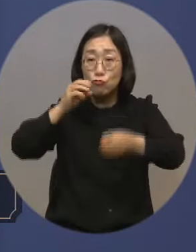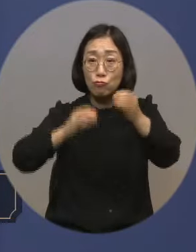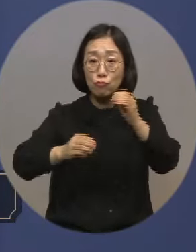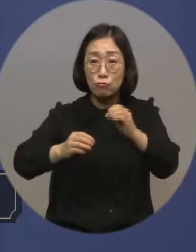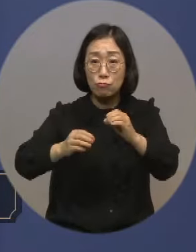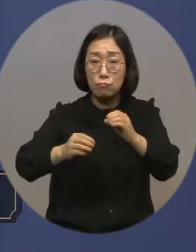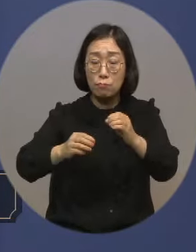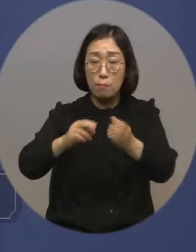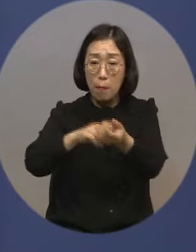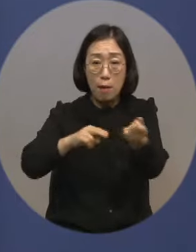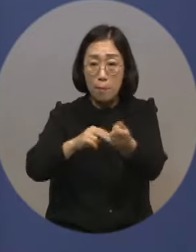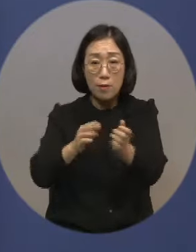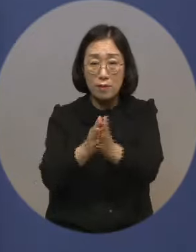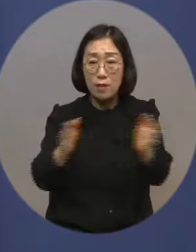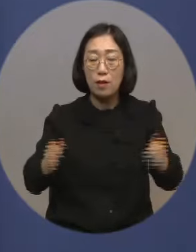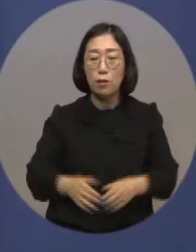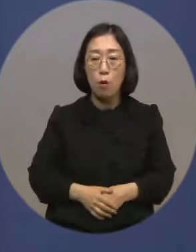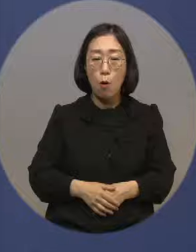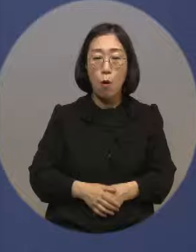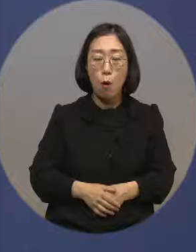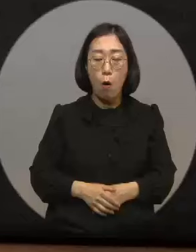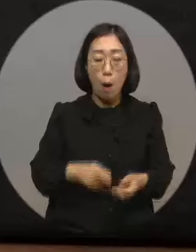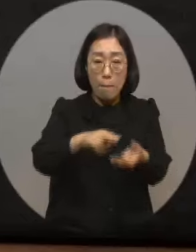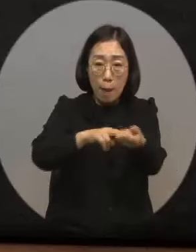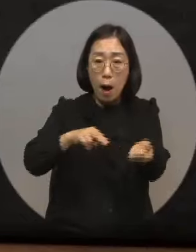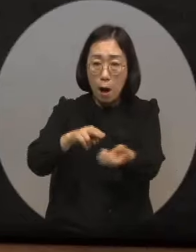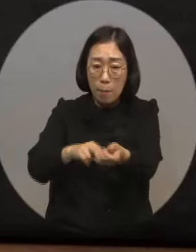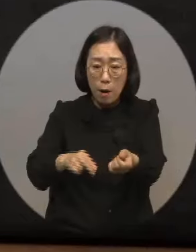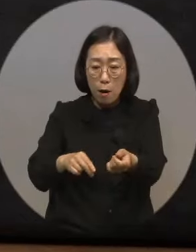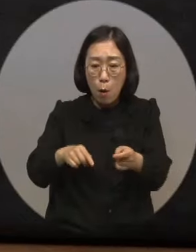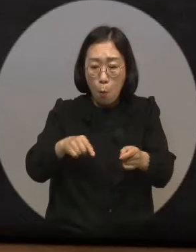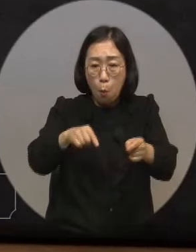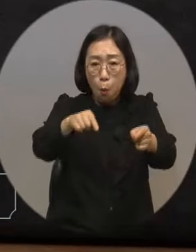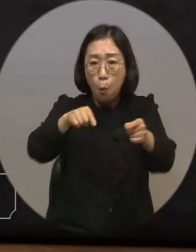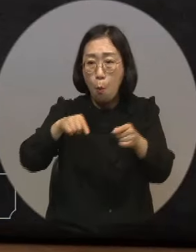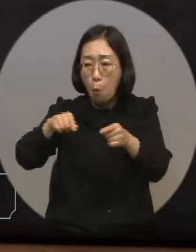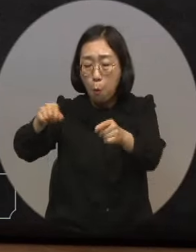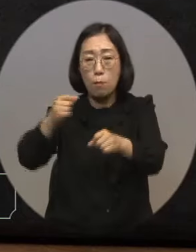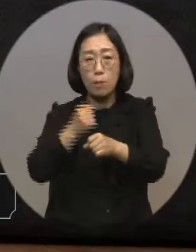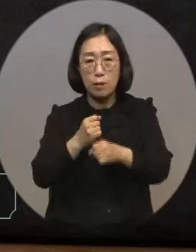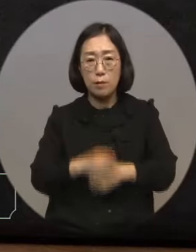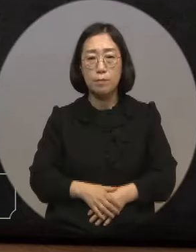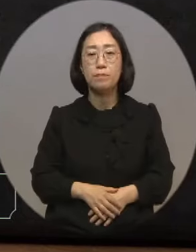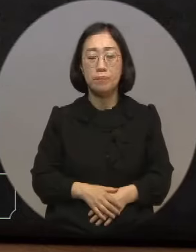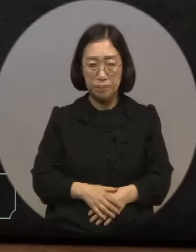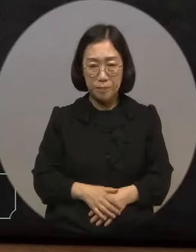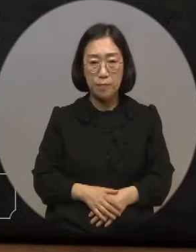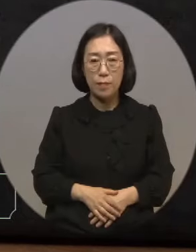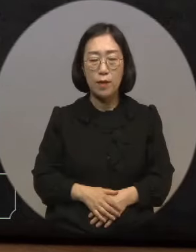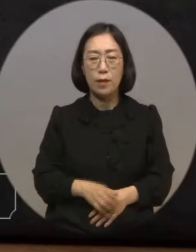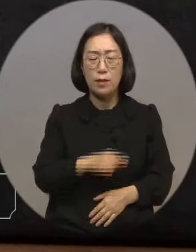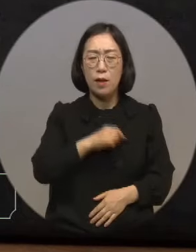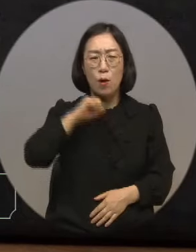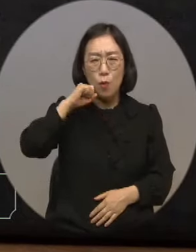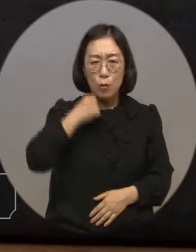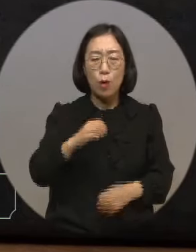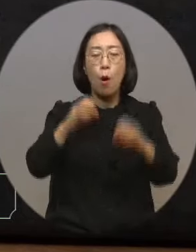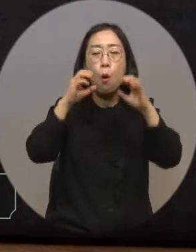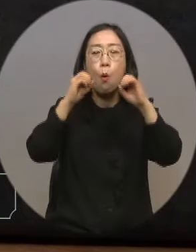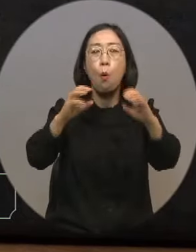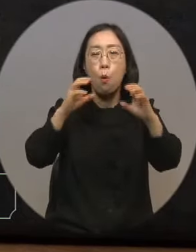팔로도 뚫어야 됩니다. 이런 것들을 어떻게 해결하셨어요? 제일 어려운 게 이제 말씀하신 거예요. 홍보하는